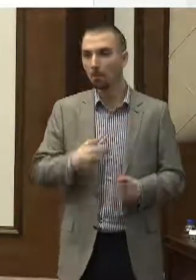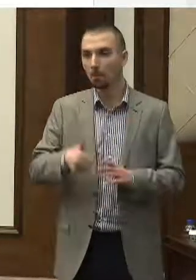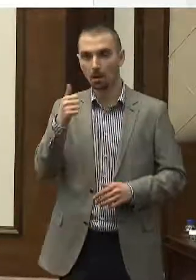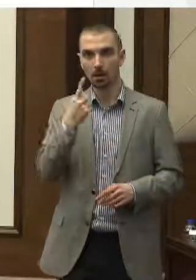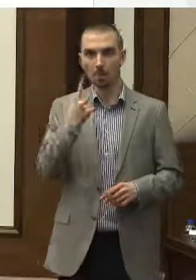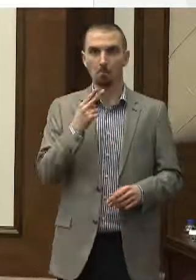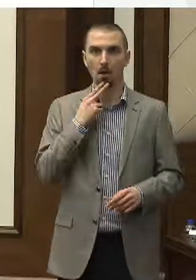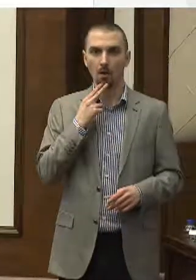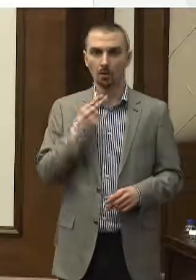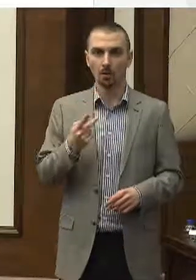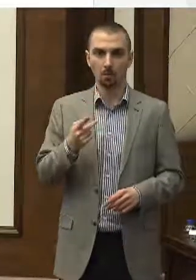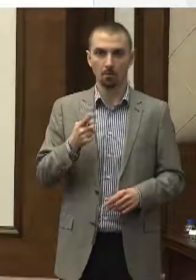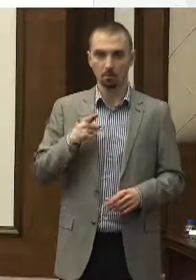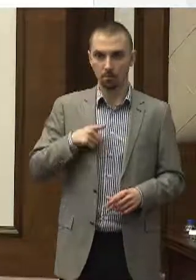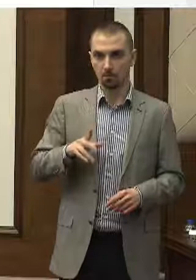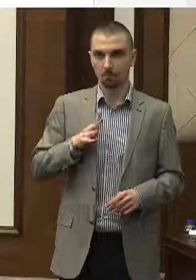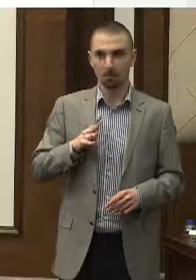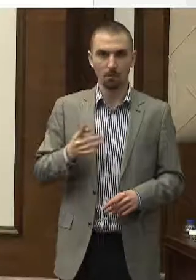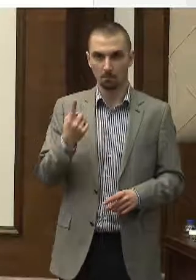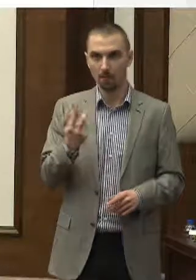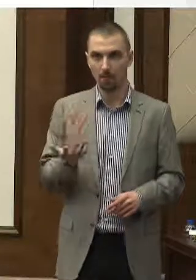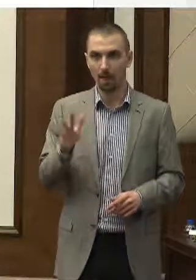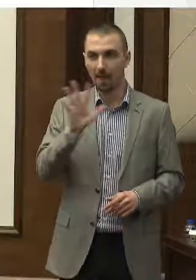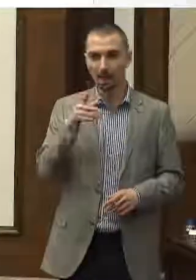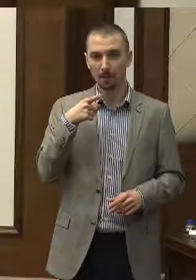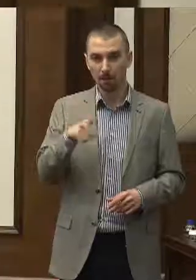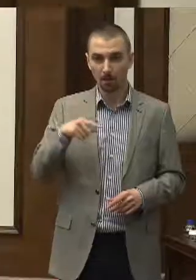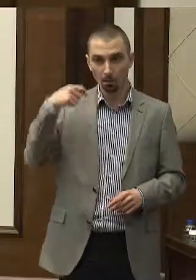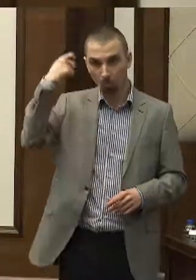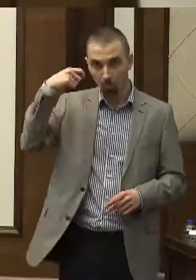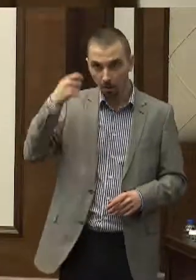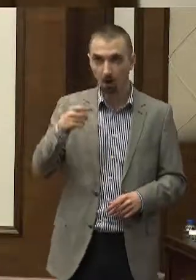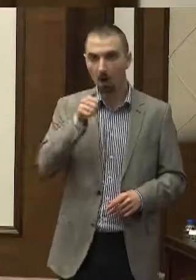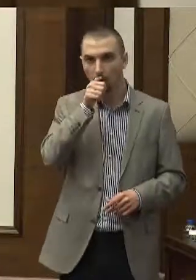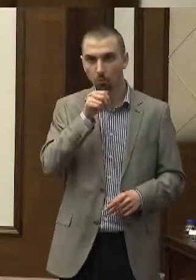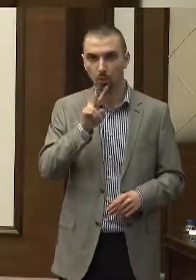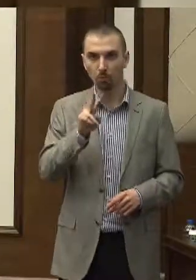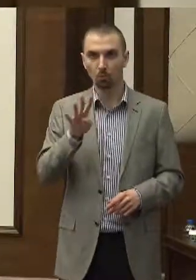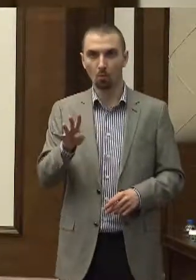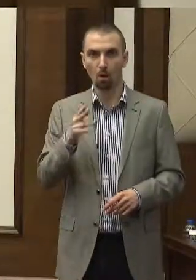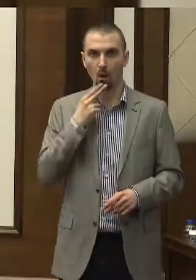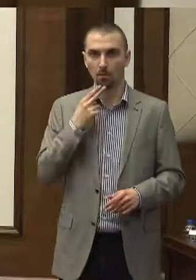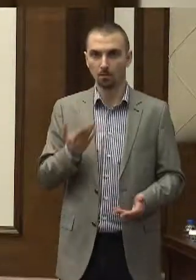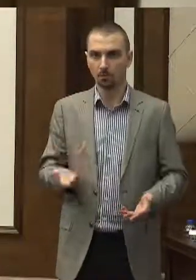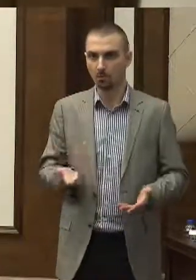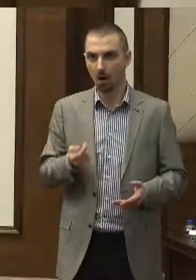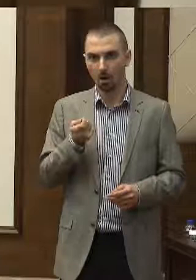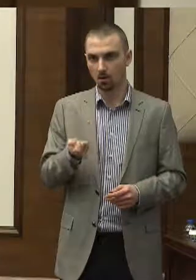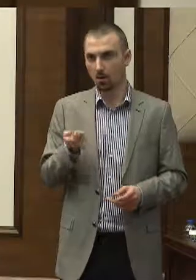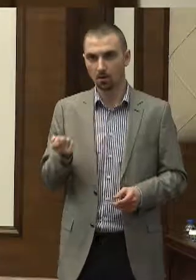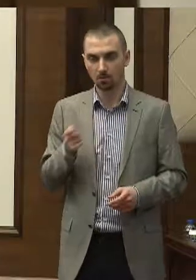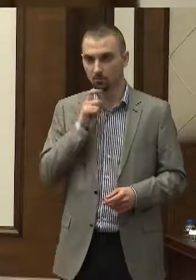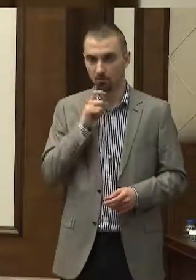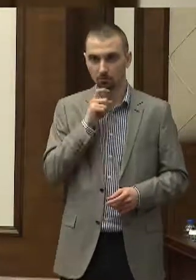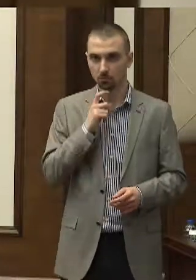başkanı var. 50 bin muhtarın yalnızca 674'ü kadın. Kadınların seçme ve seçilme hakkına